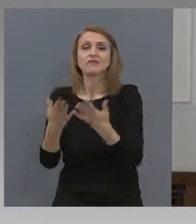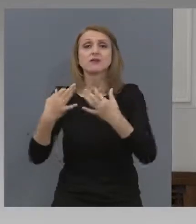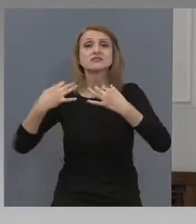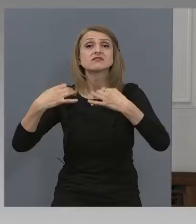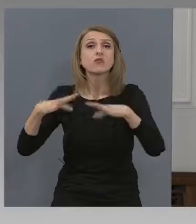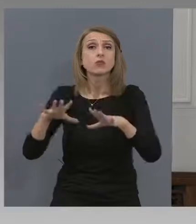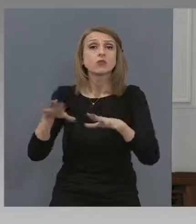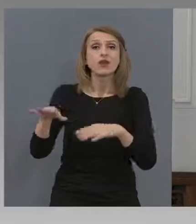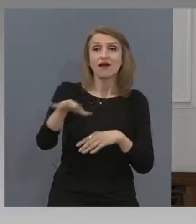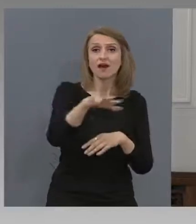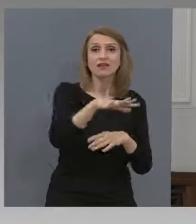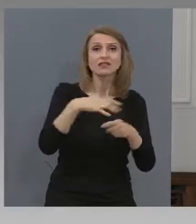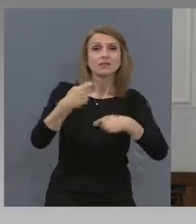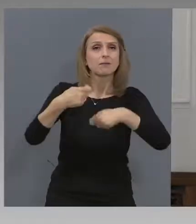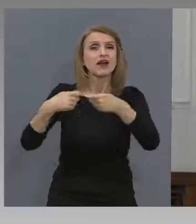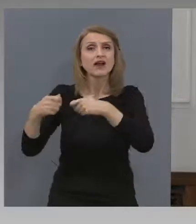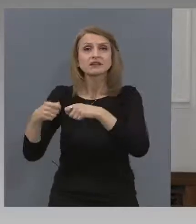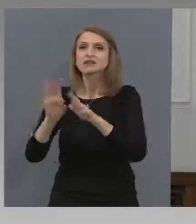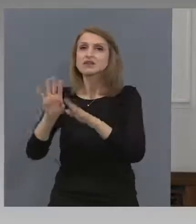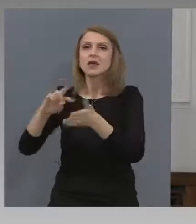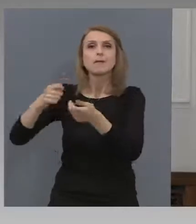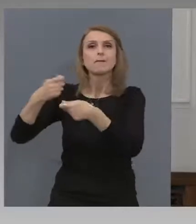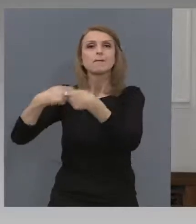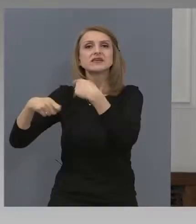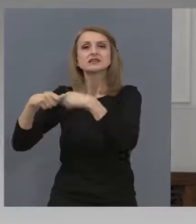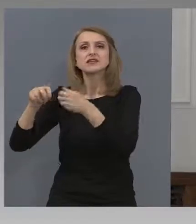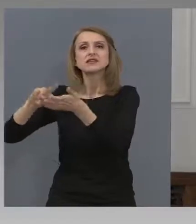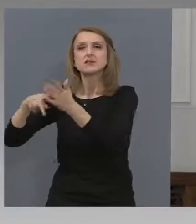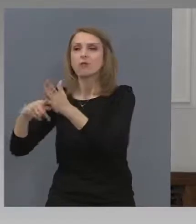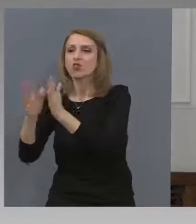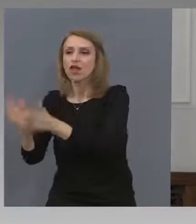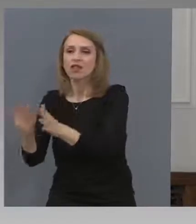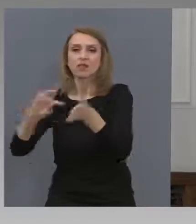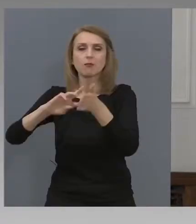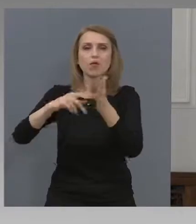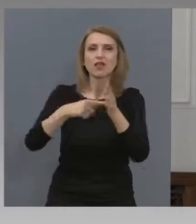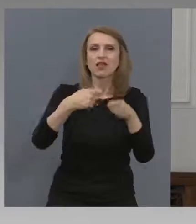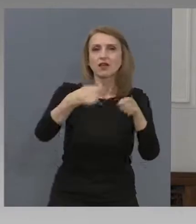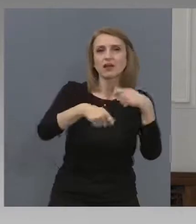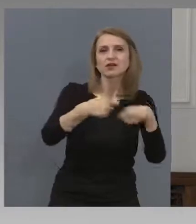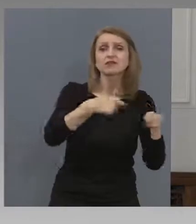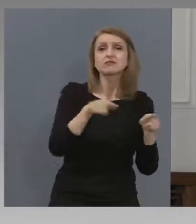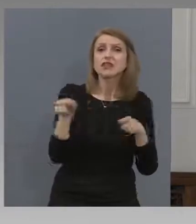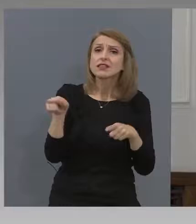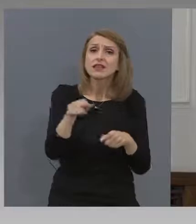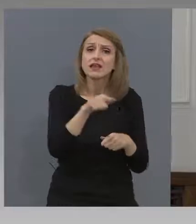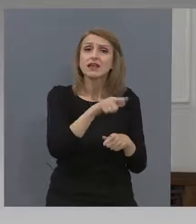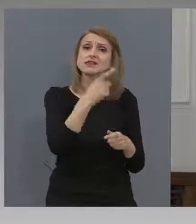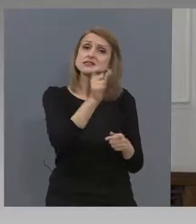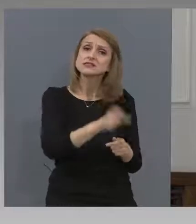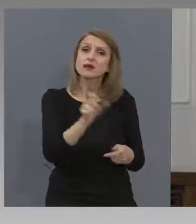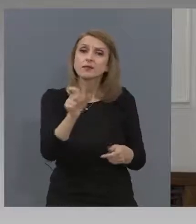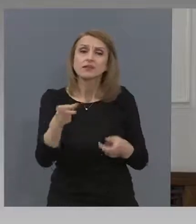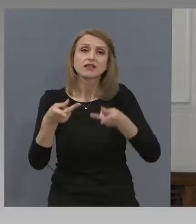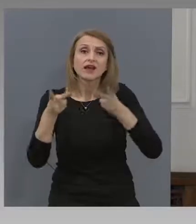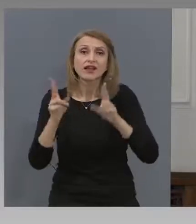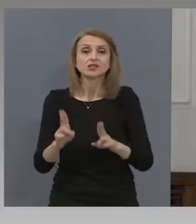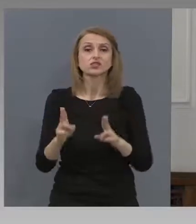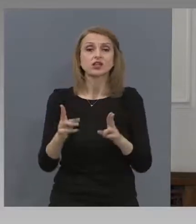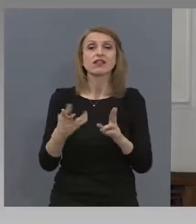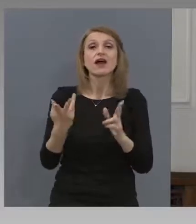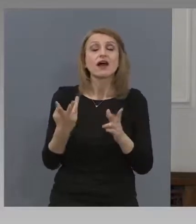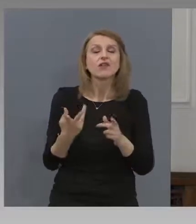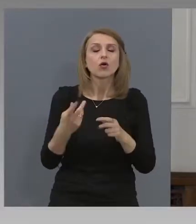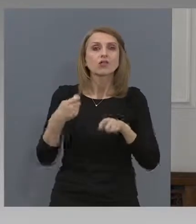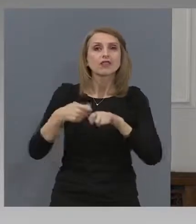според бизнес модела на всяка от тях, да си решат като маркетингов подход, как да приложат този регионален къс канал